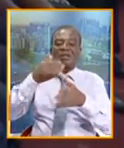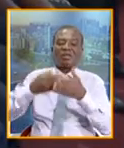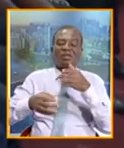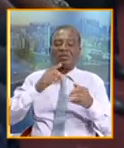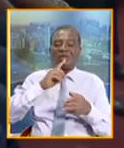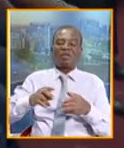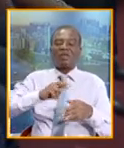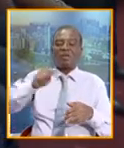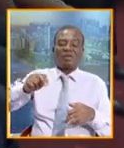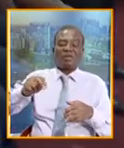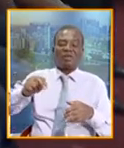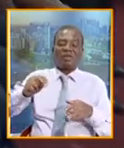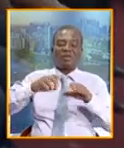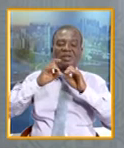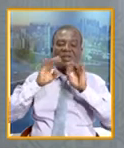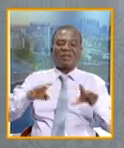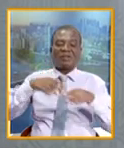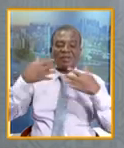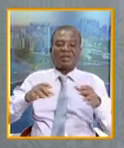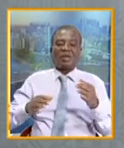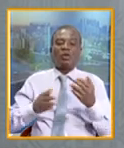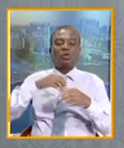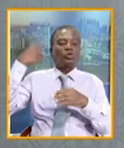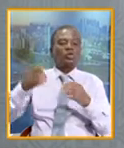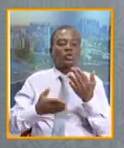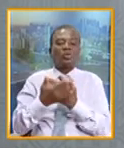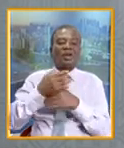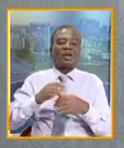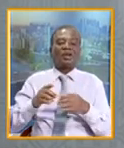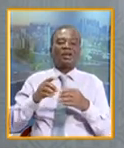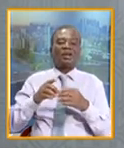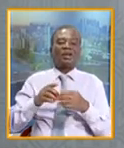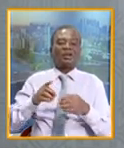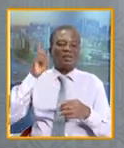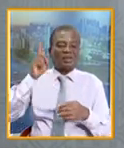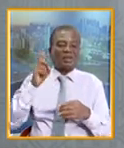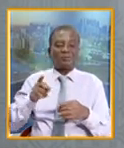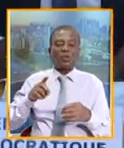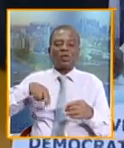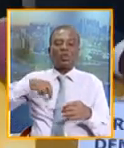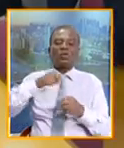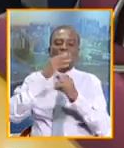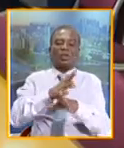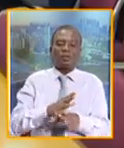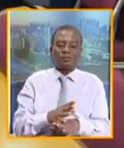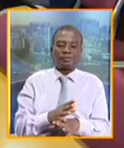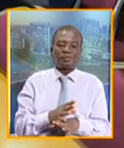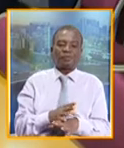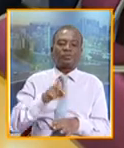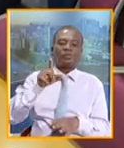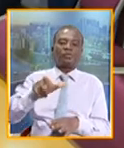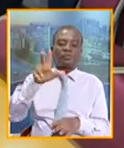fin, c'est toujours par un dialogue que cela se termine. Il faut faire l'économie des crises et commencer par le dialogue. Donc nous sommes disposés. Le